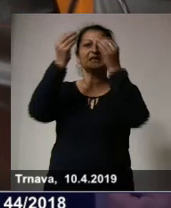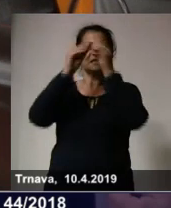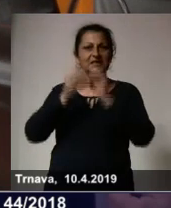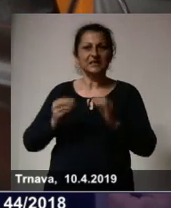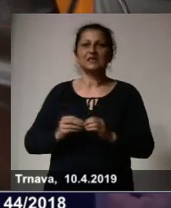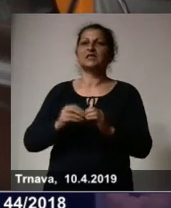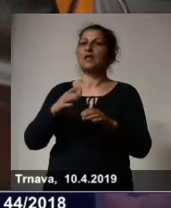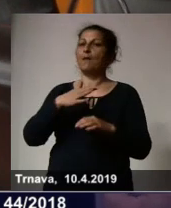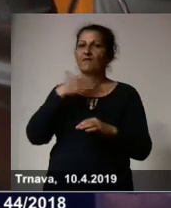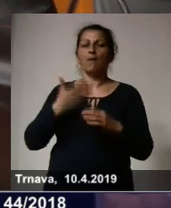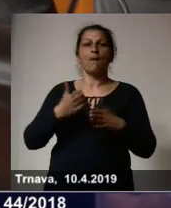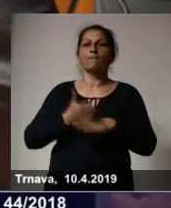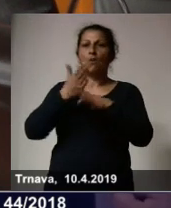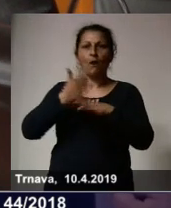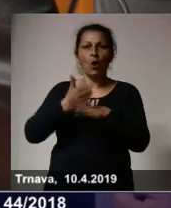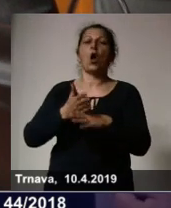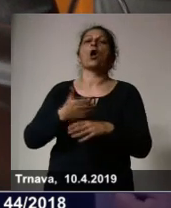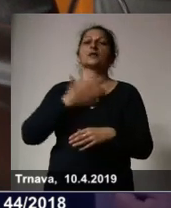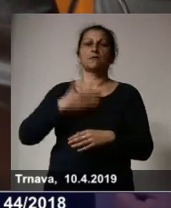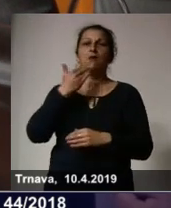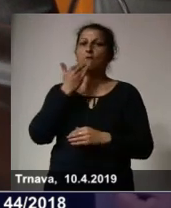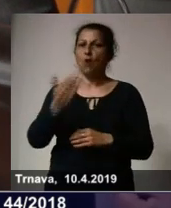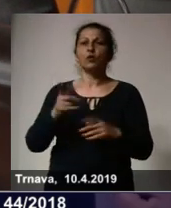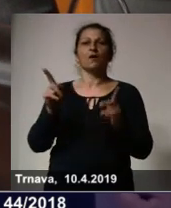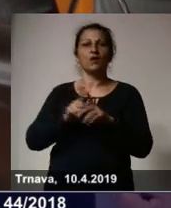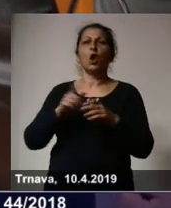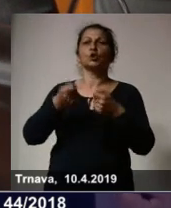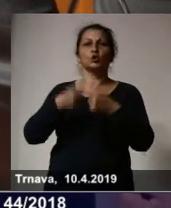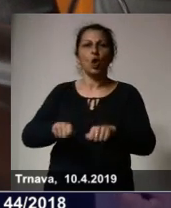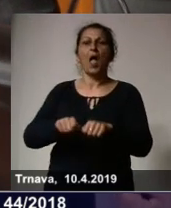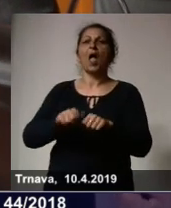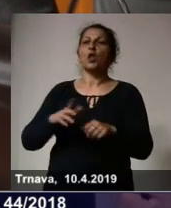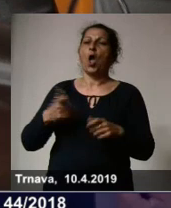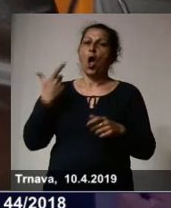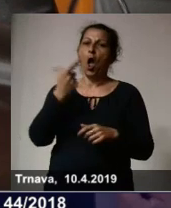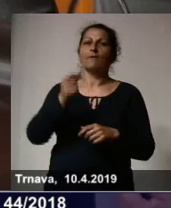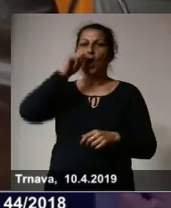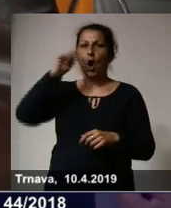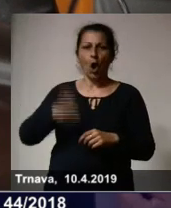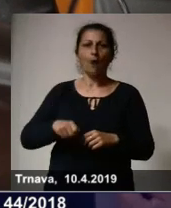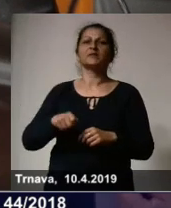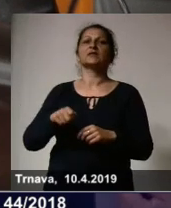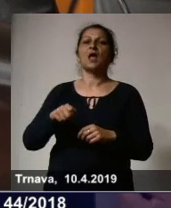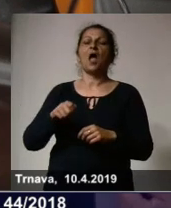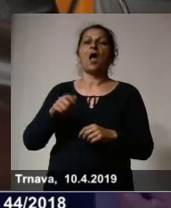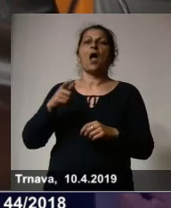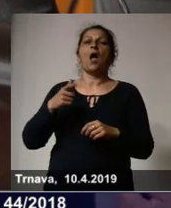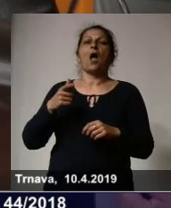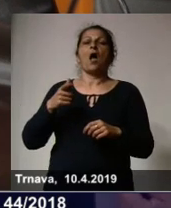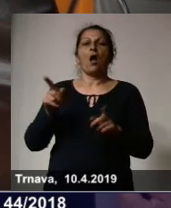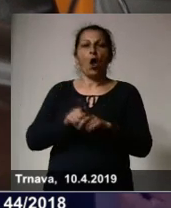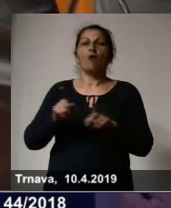pružnému zareagovaniu pomohol, a chcem sa poďakovať aj členom oboch komisí, že k